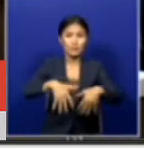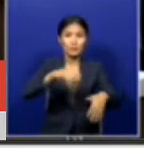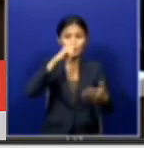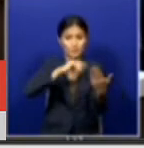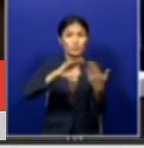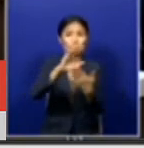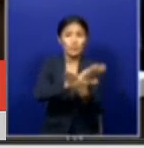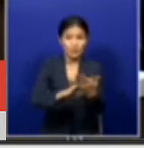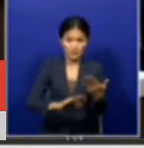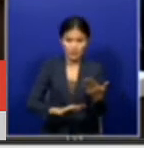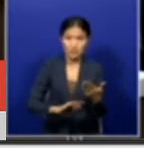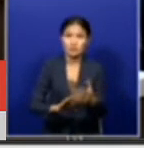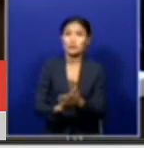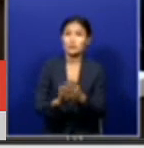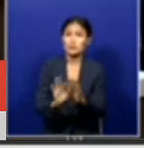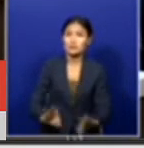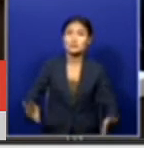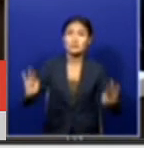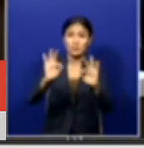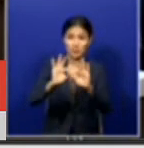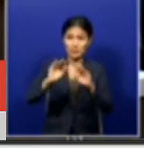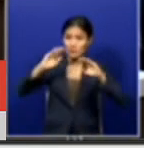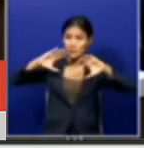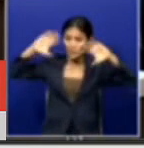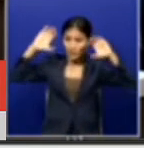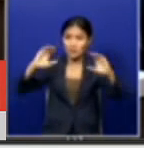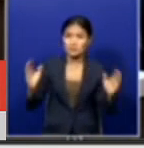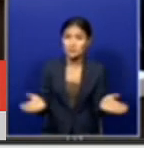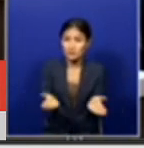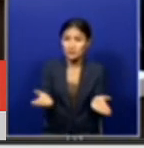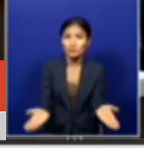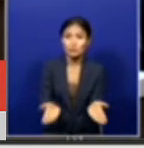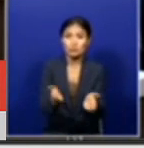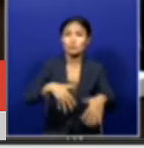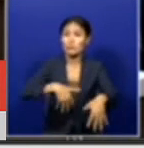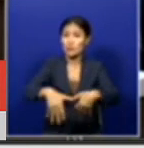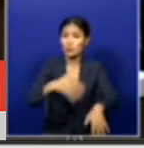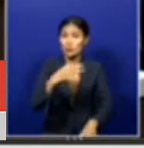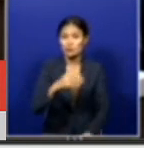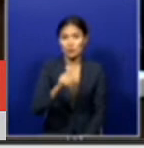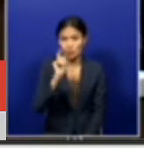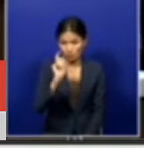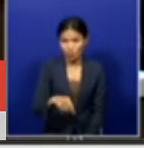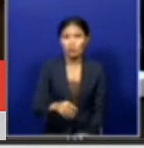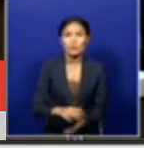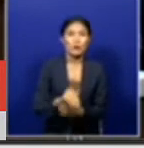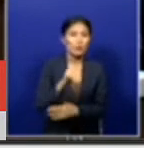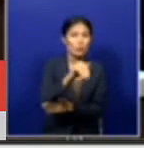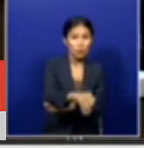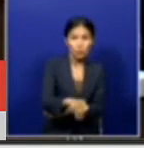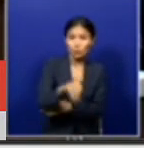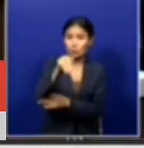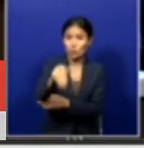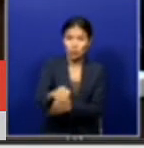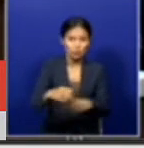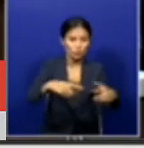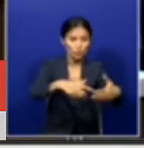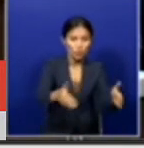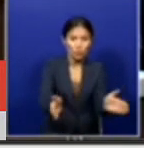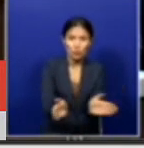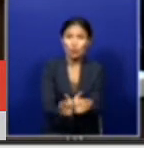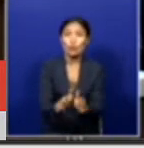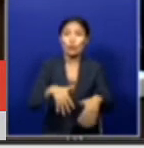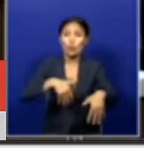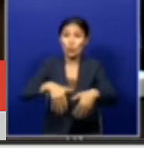สนุนการขุดสระในไร่นาอย่างขนาดใหญ่สนับสนุนพันธุ์พืชพันธุ์สัต